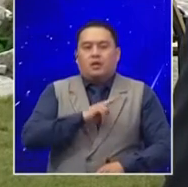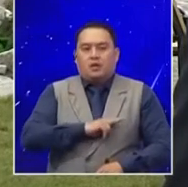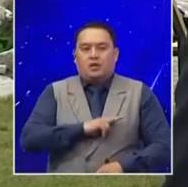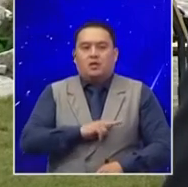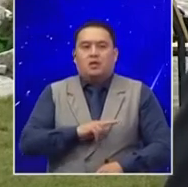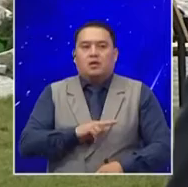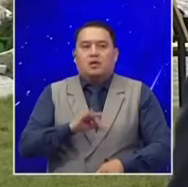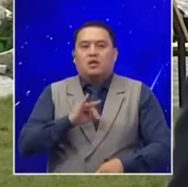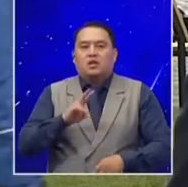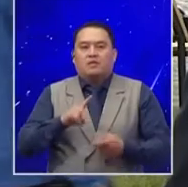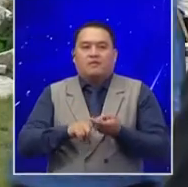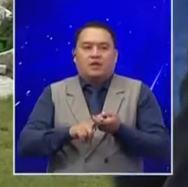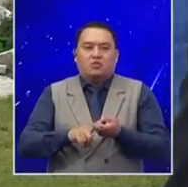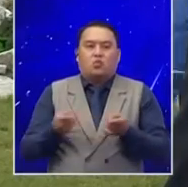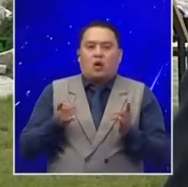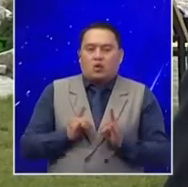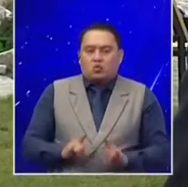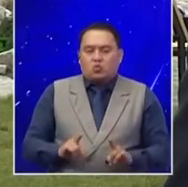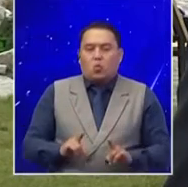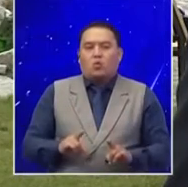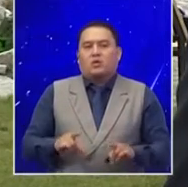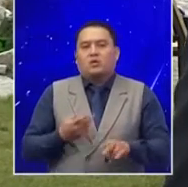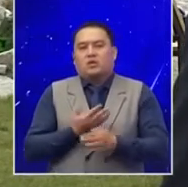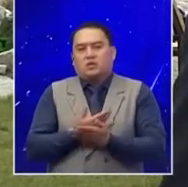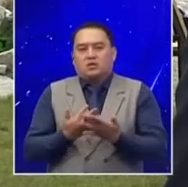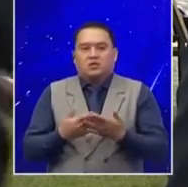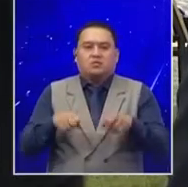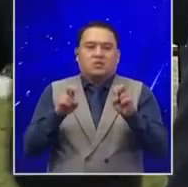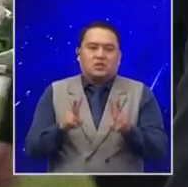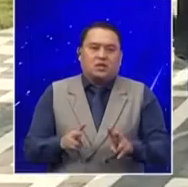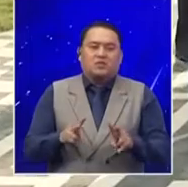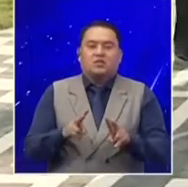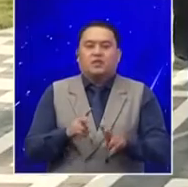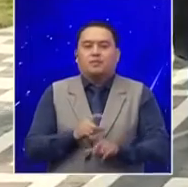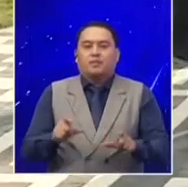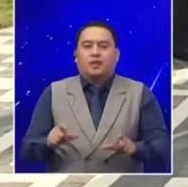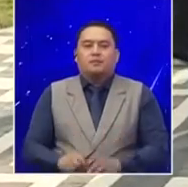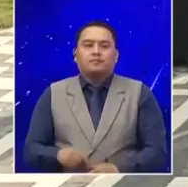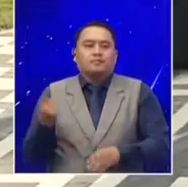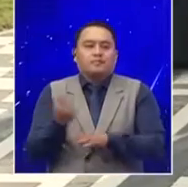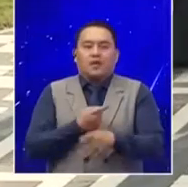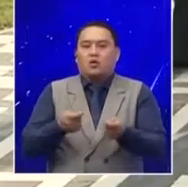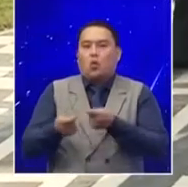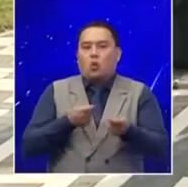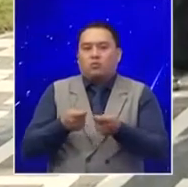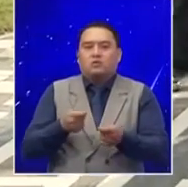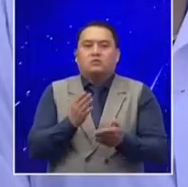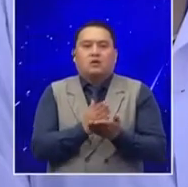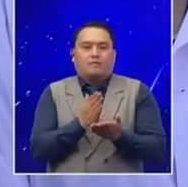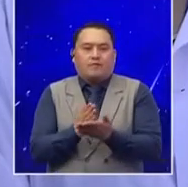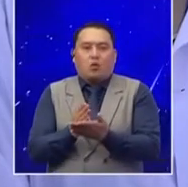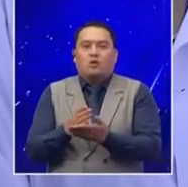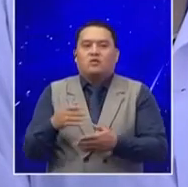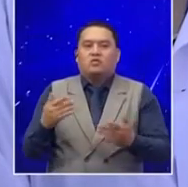Это инфекционисты, акушер-гинекологи, реаниматологи. Остро дефицитные специальности. Первым руководителем области проработанный